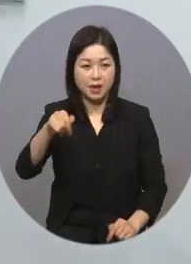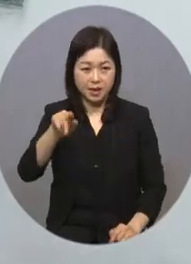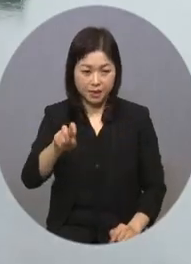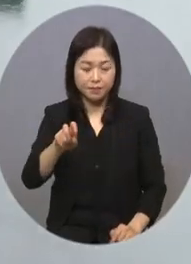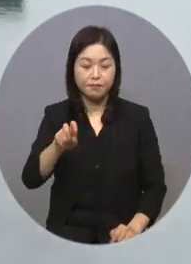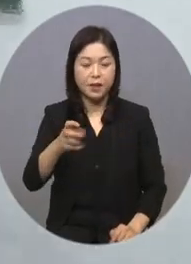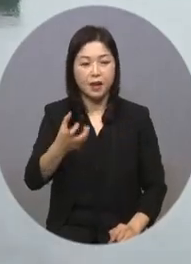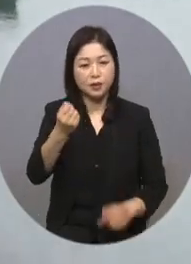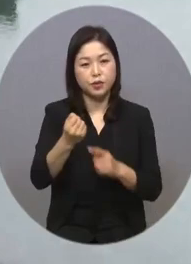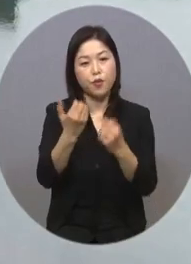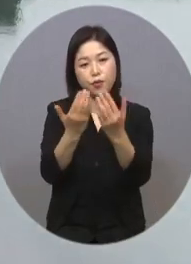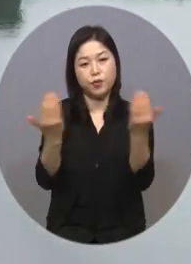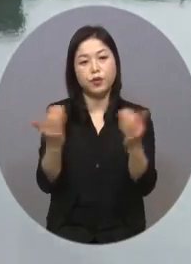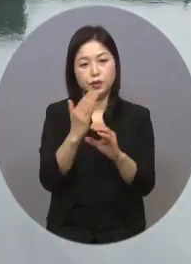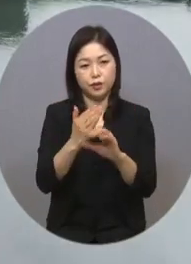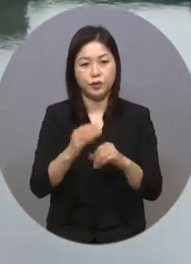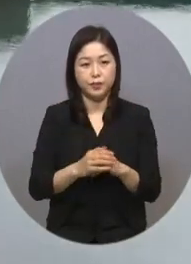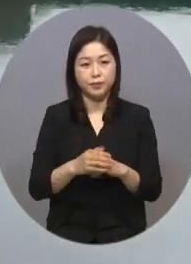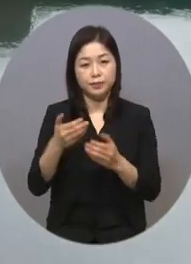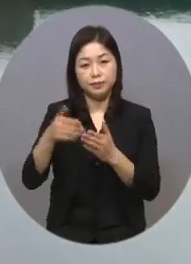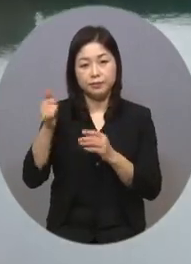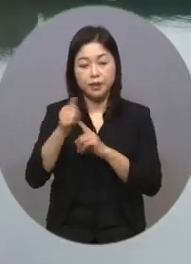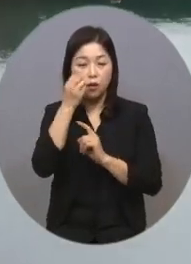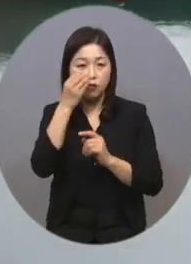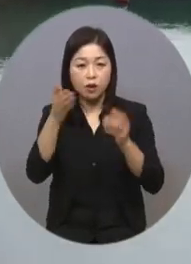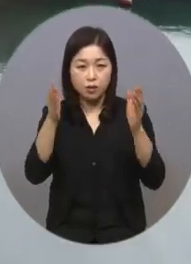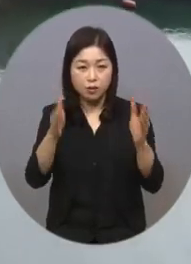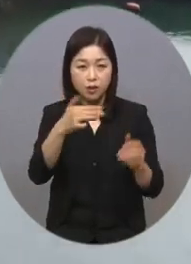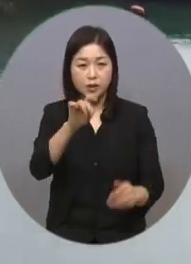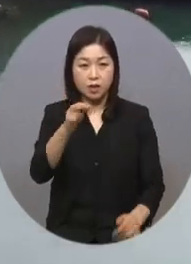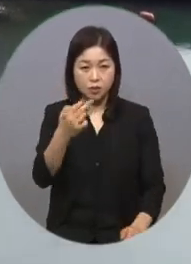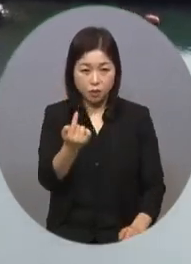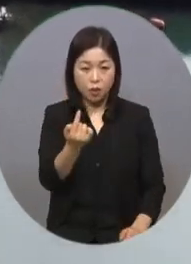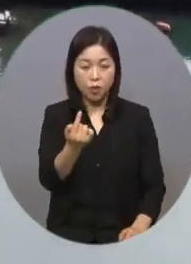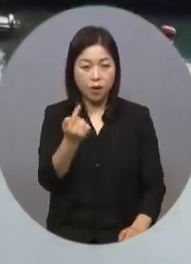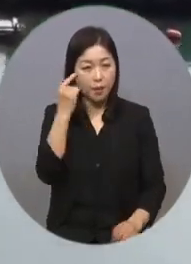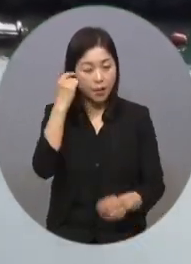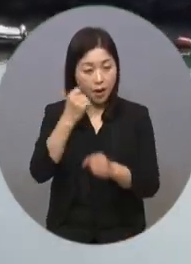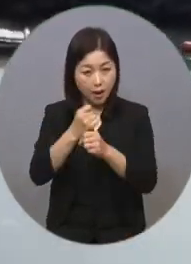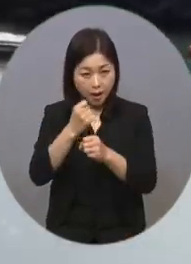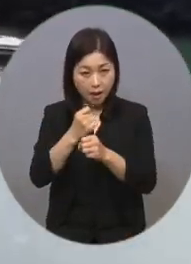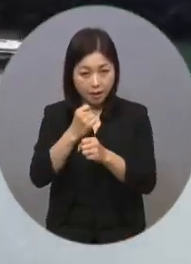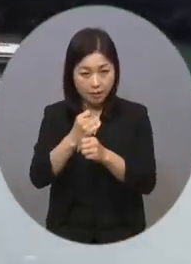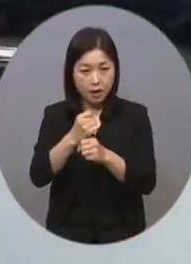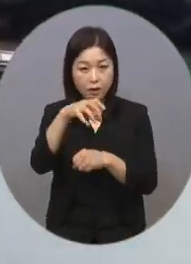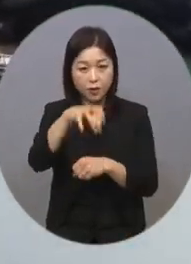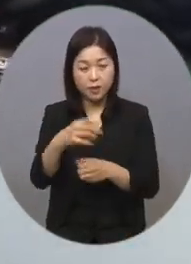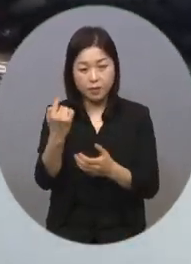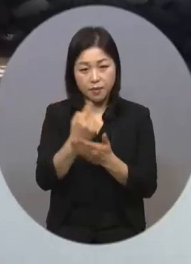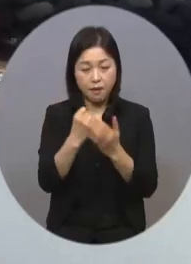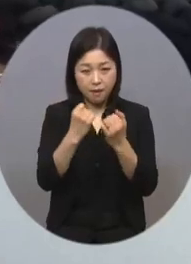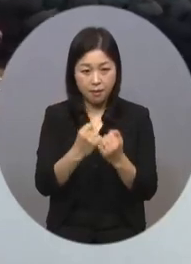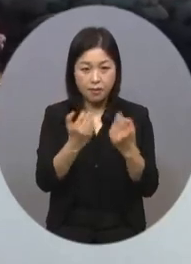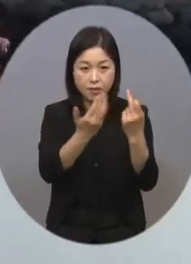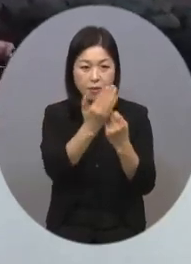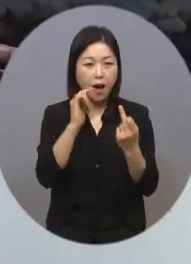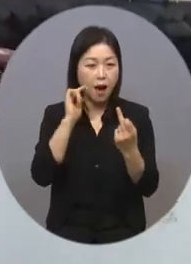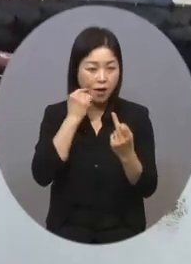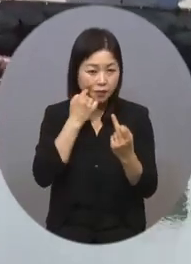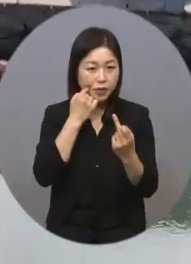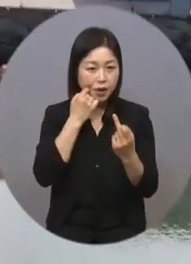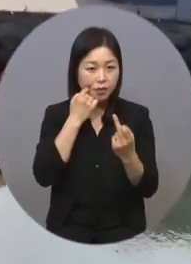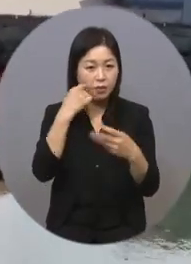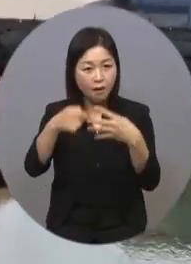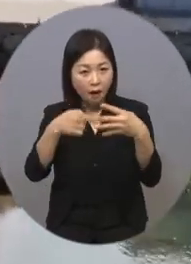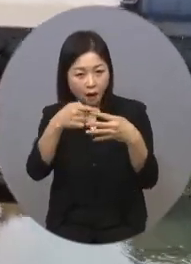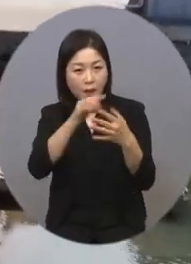이번 전시회는 작가가 9개월 동안 장도 창작 스튜디오에 머물며 느꼈던 섬의 아름다운 계절의